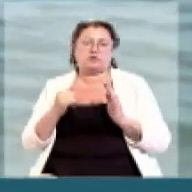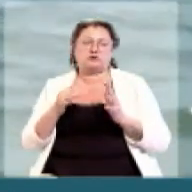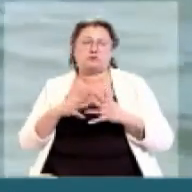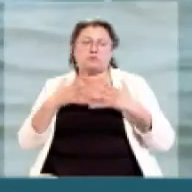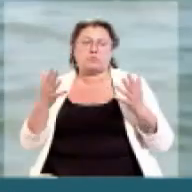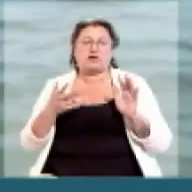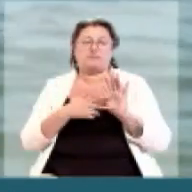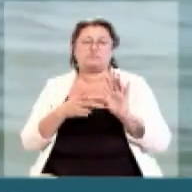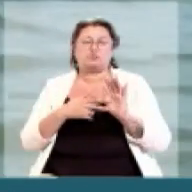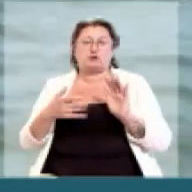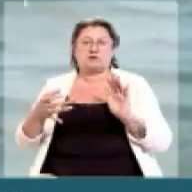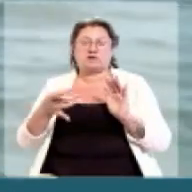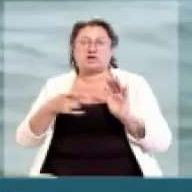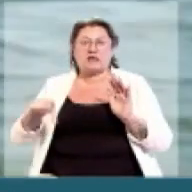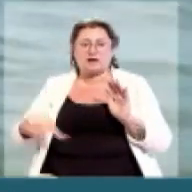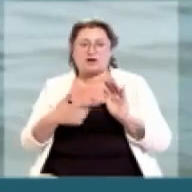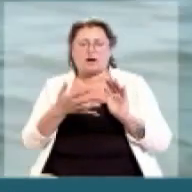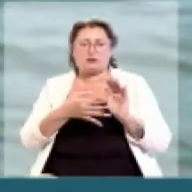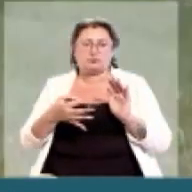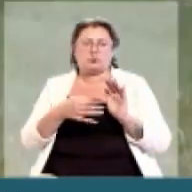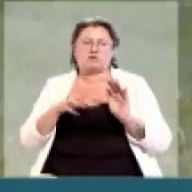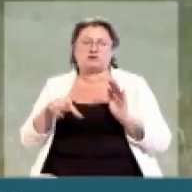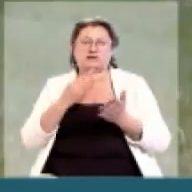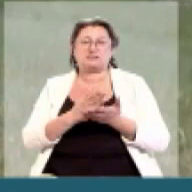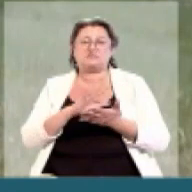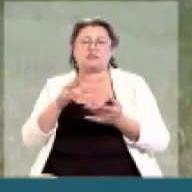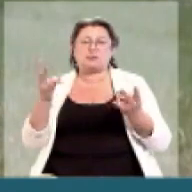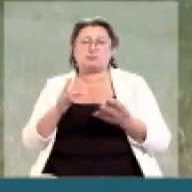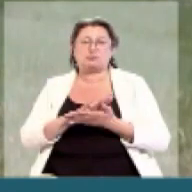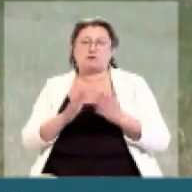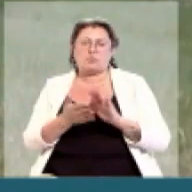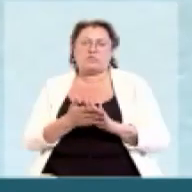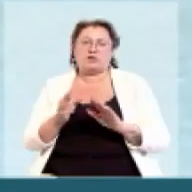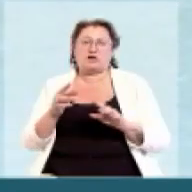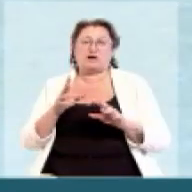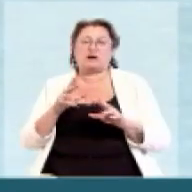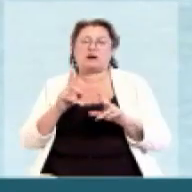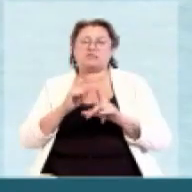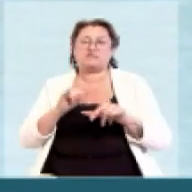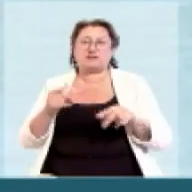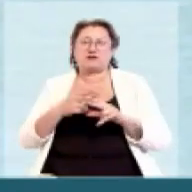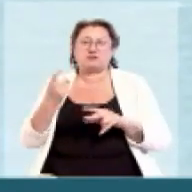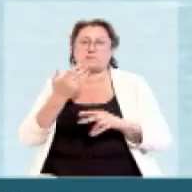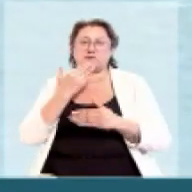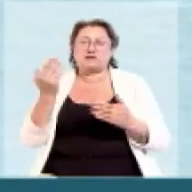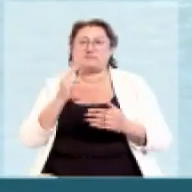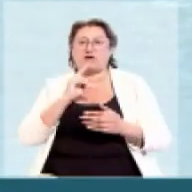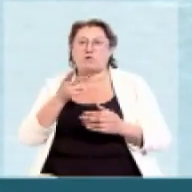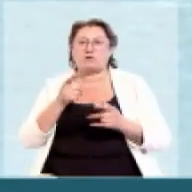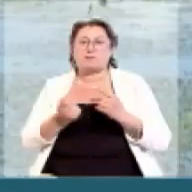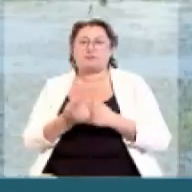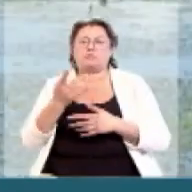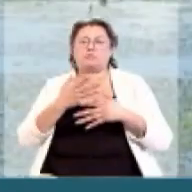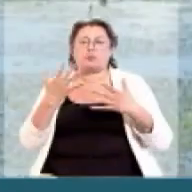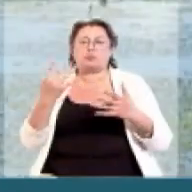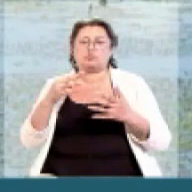өзен көлдерде ауысы шаруаны ширату үшін барлық қажетті жағдайлар жасалған. Соңғы 2 жылда осындай типтегі 40-тан астам тауарлық фермалар пайда болды.